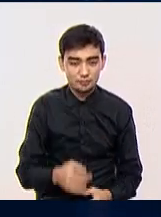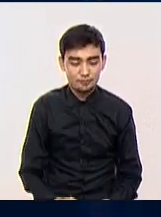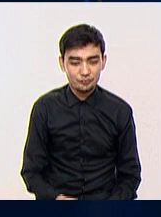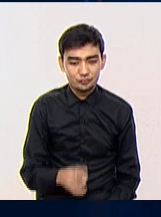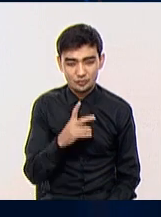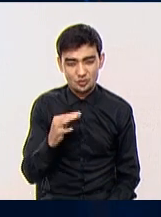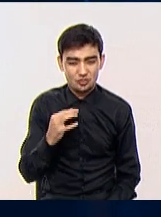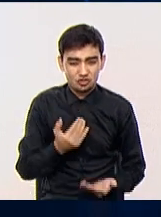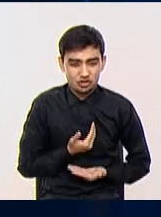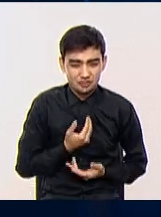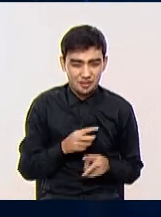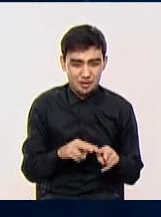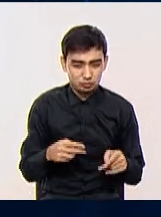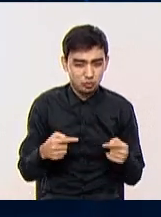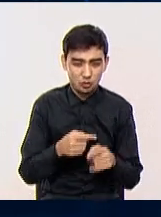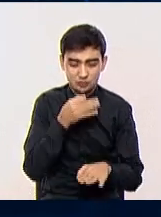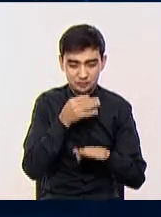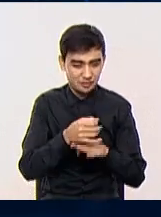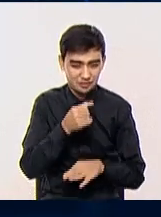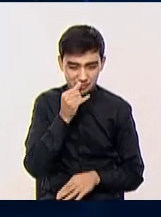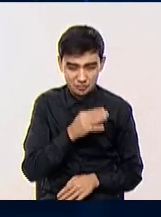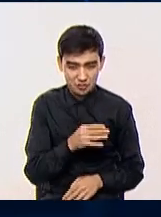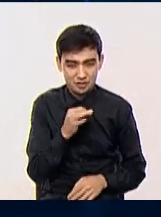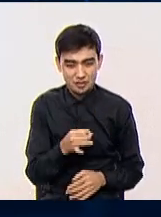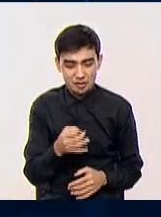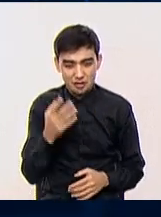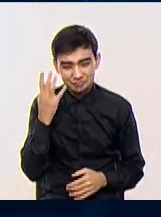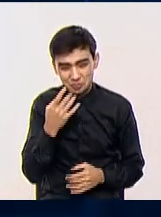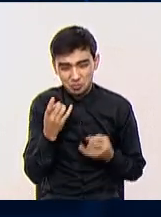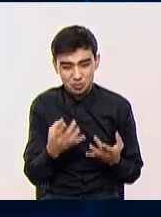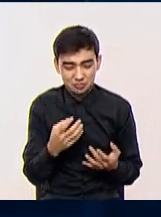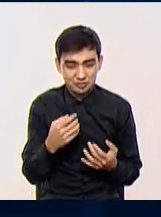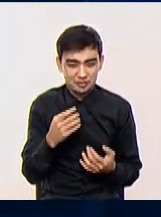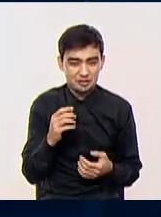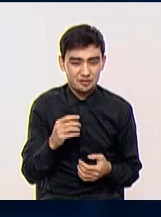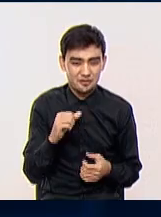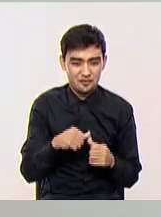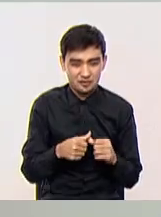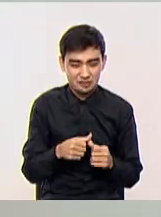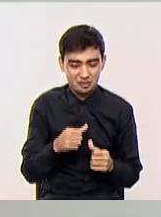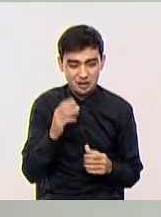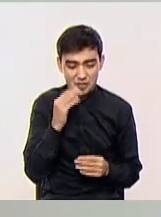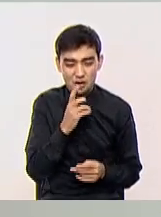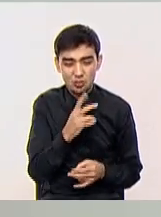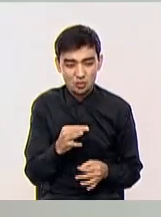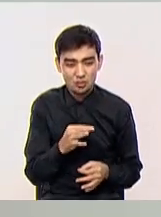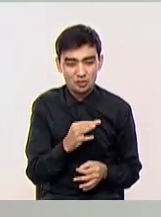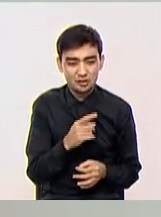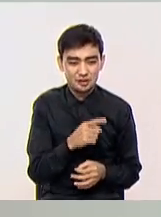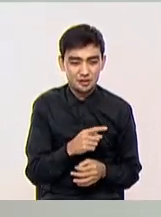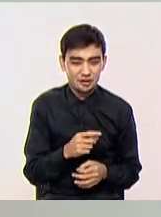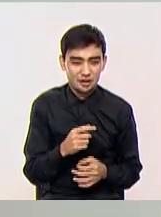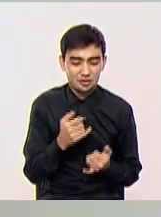жизнь такая неопределенная штука, да, и делать какие-то прогнозы – вещь неблагодарная, так же, как